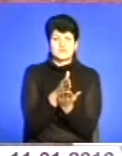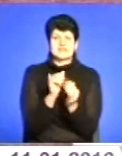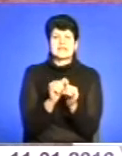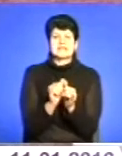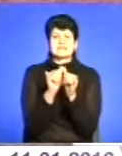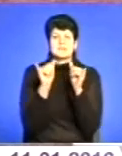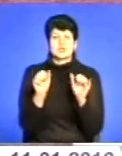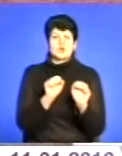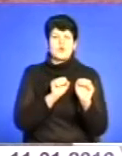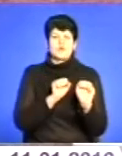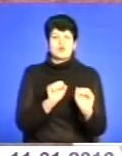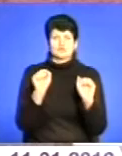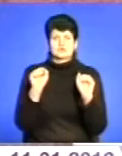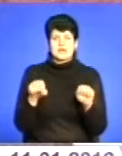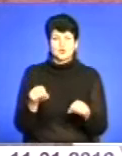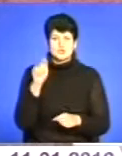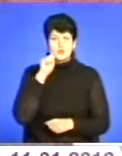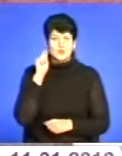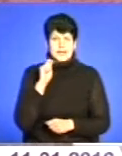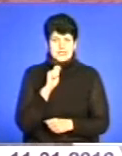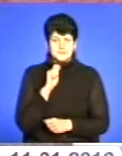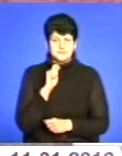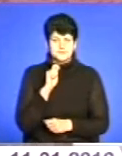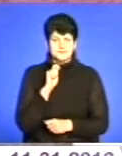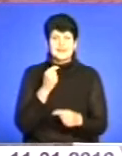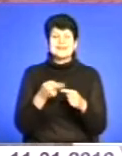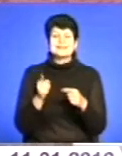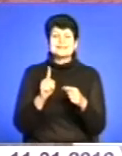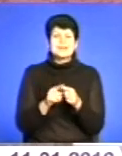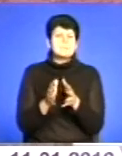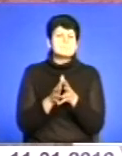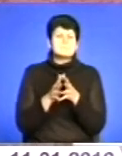збільшення обороноздатності України. Це максимум,